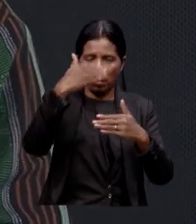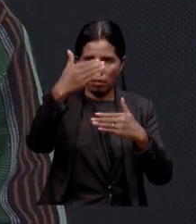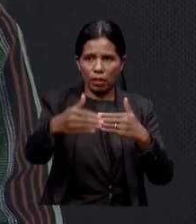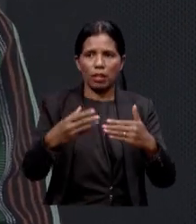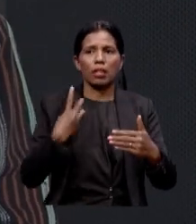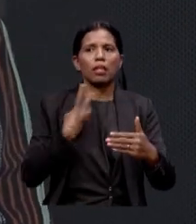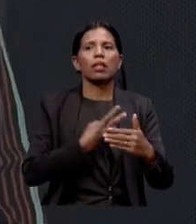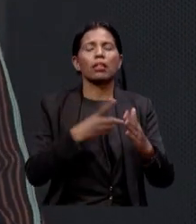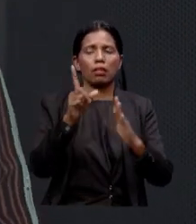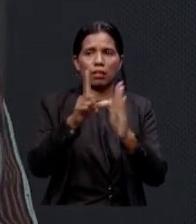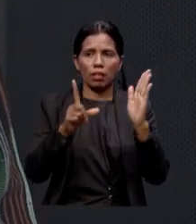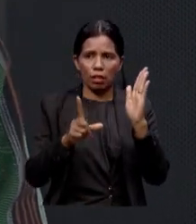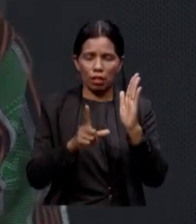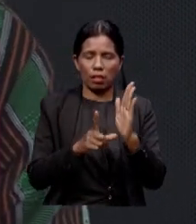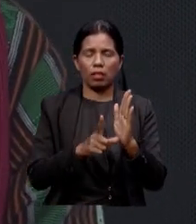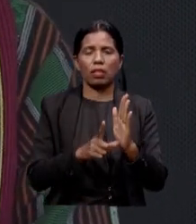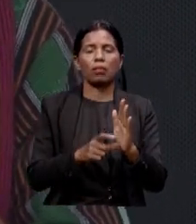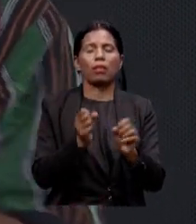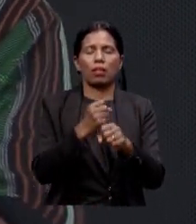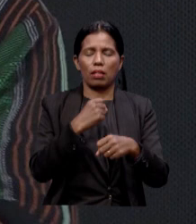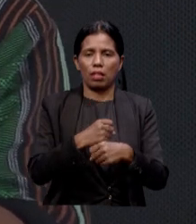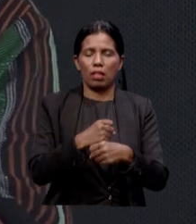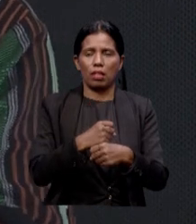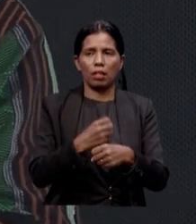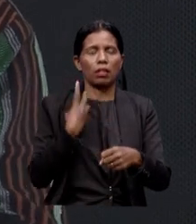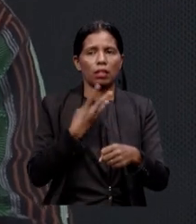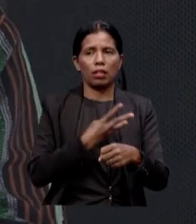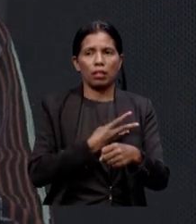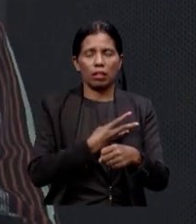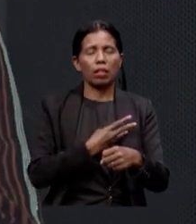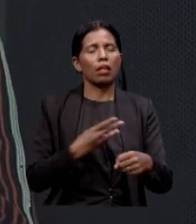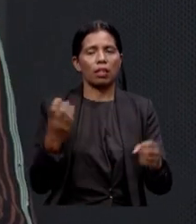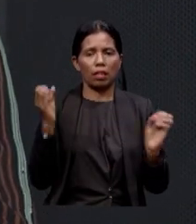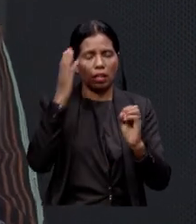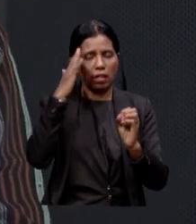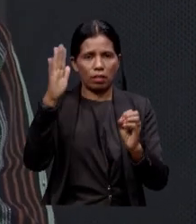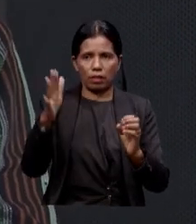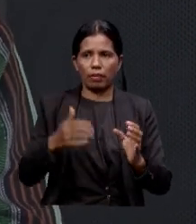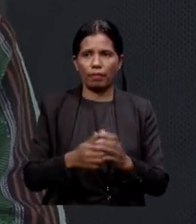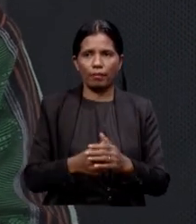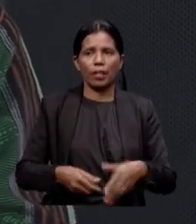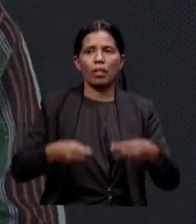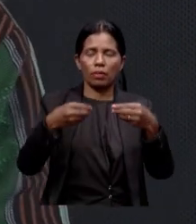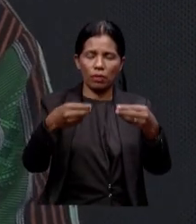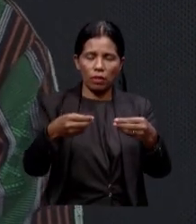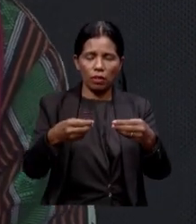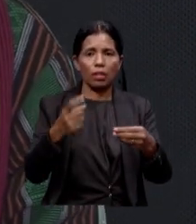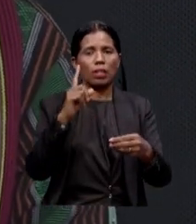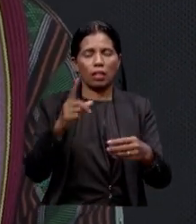Kita nilai istilahnya bermasalah, tabrakan. Ida diam fo, ida diam labele